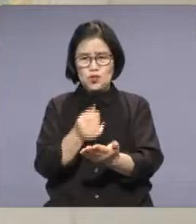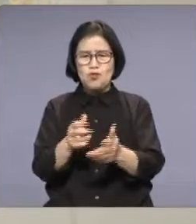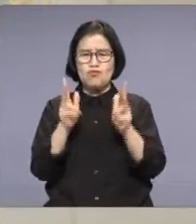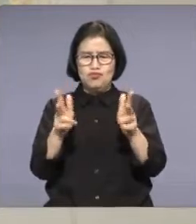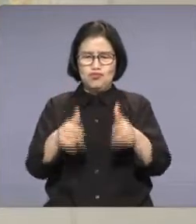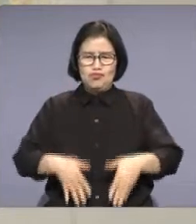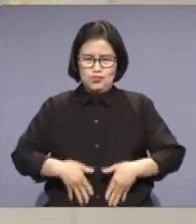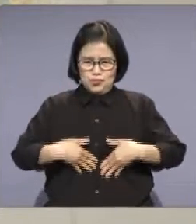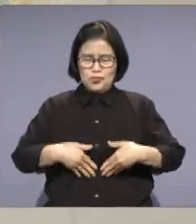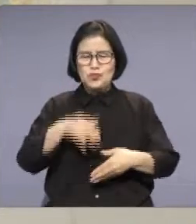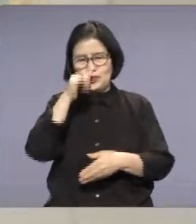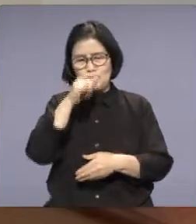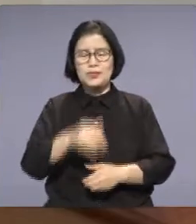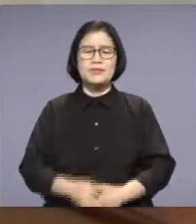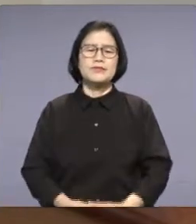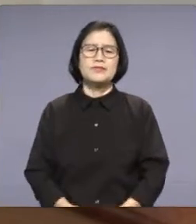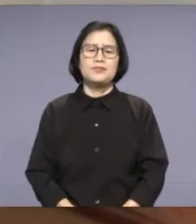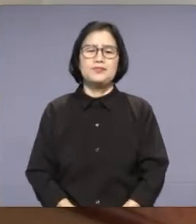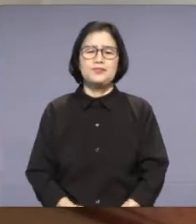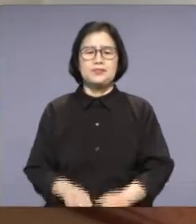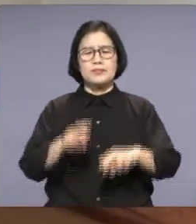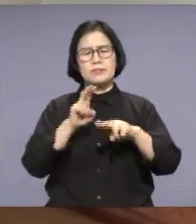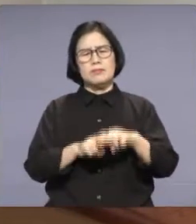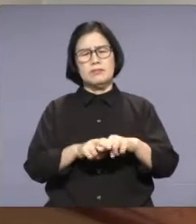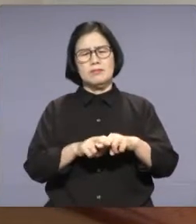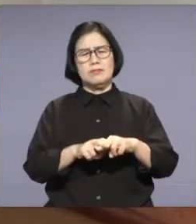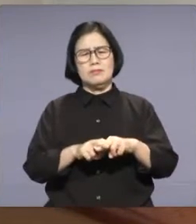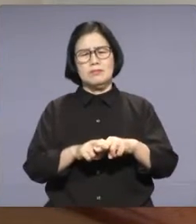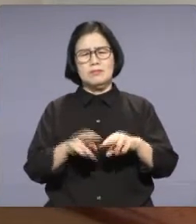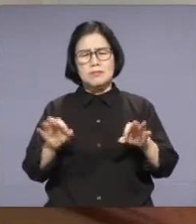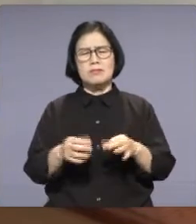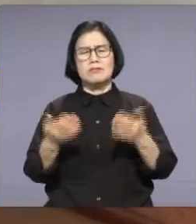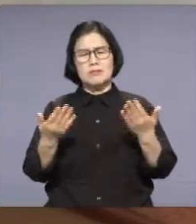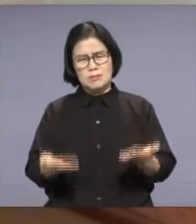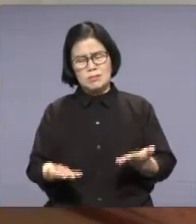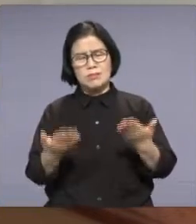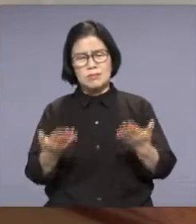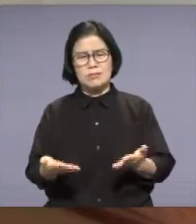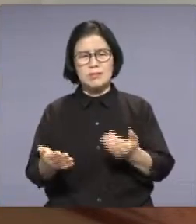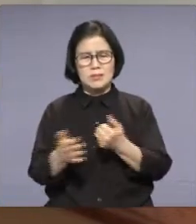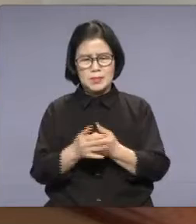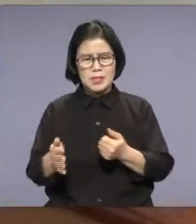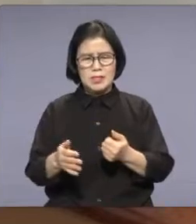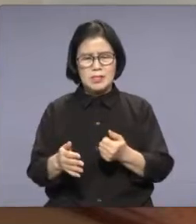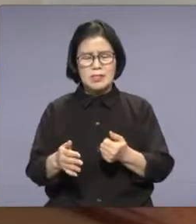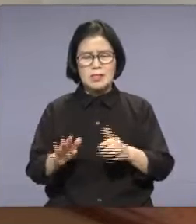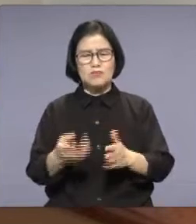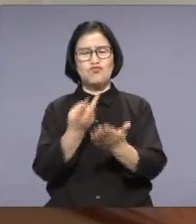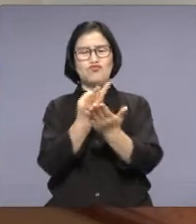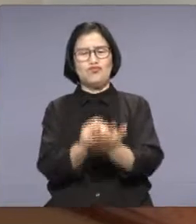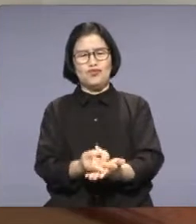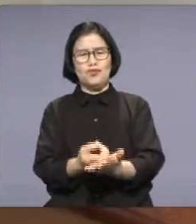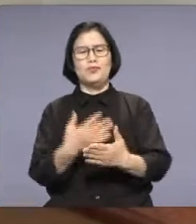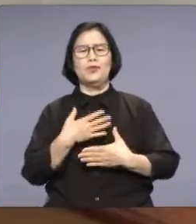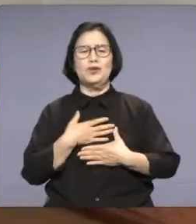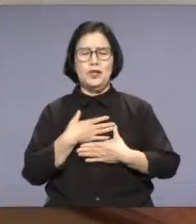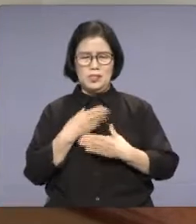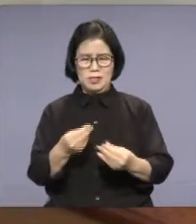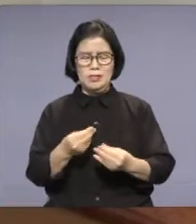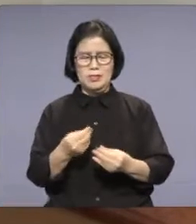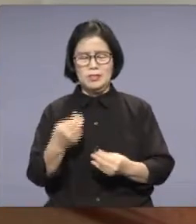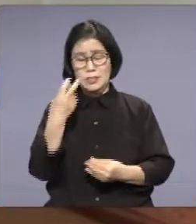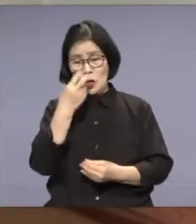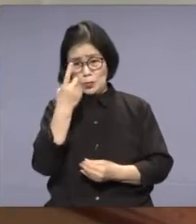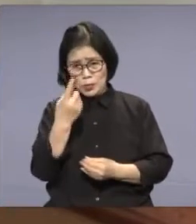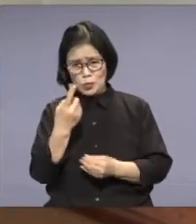냉난방 장치도 갖췄습니다. 의자에 앉아서 자고 의자도 쉬고 그랬는데 여기는 이렇게 누워서도 있고 그러니까 그게 편한